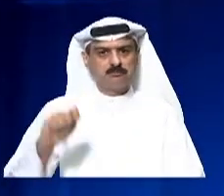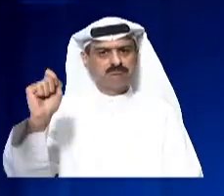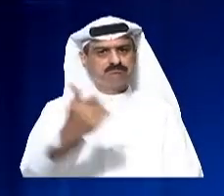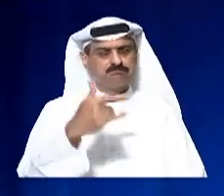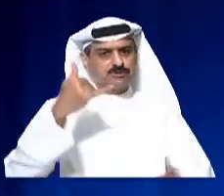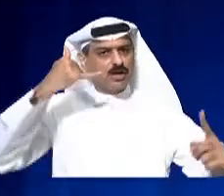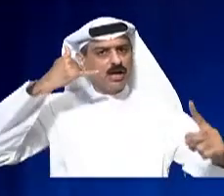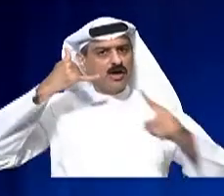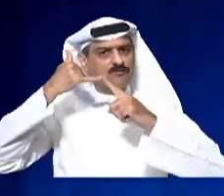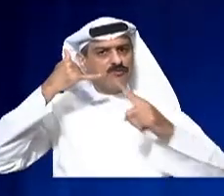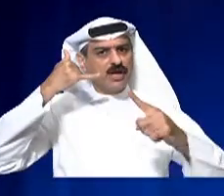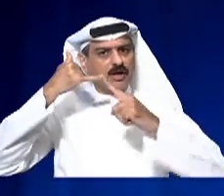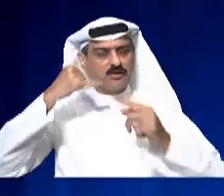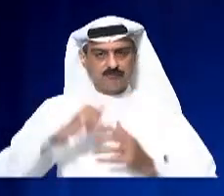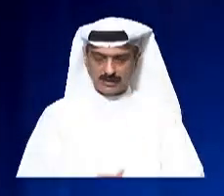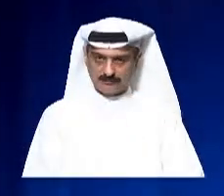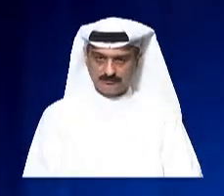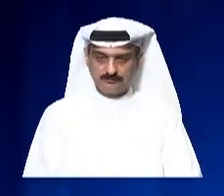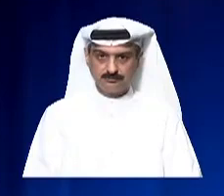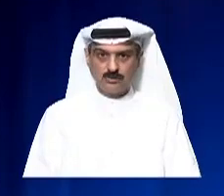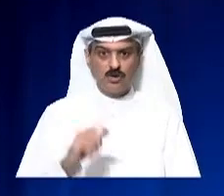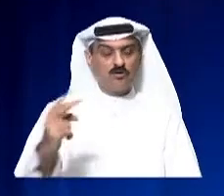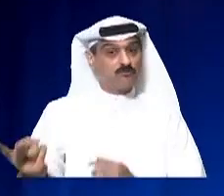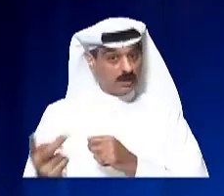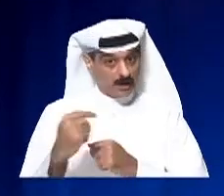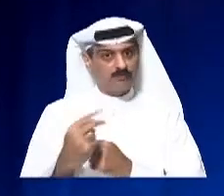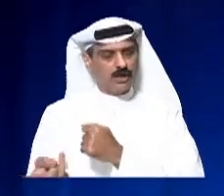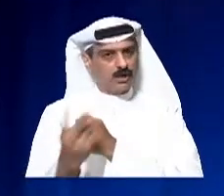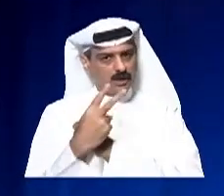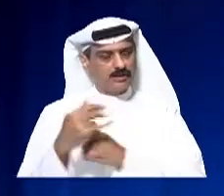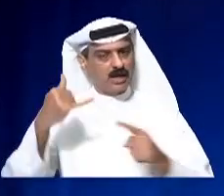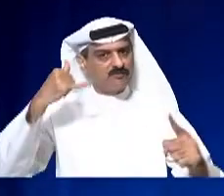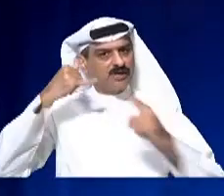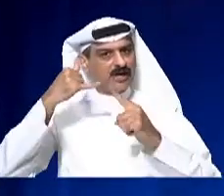في وزارة الخارجية في حال تلقيهم مثل هذه